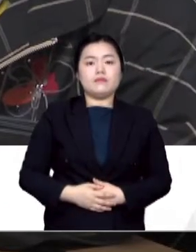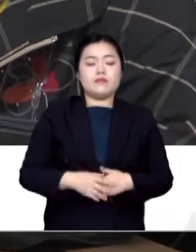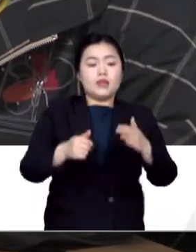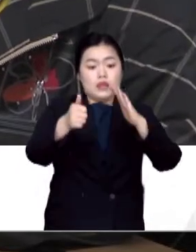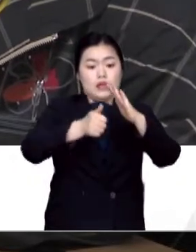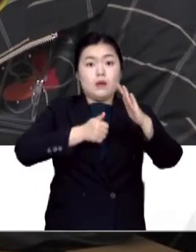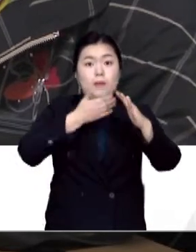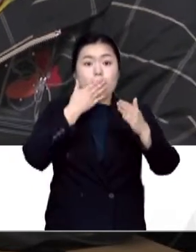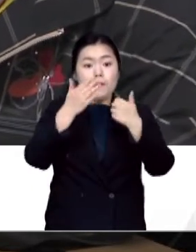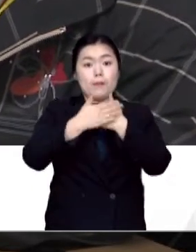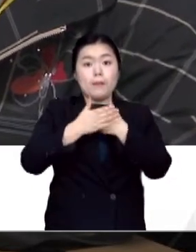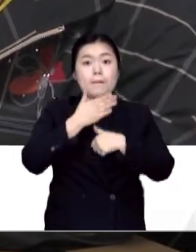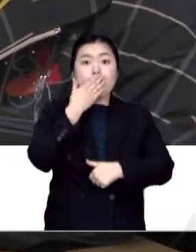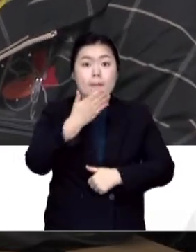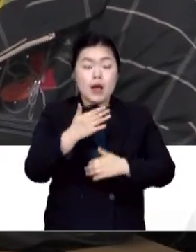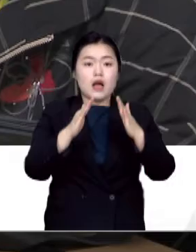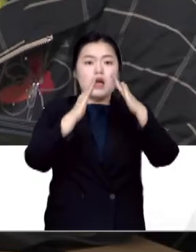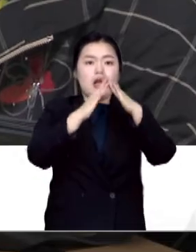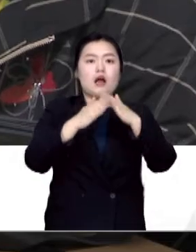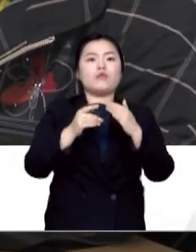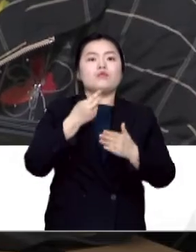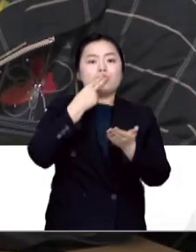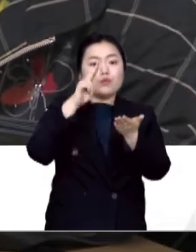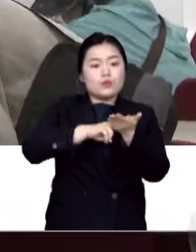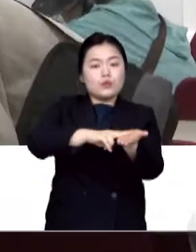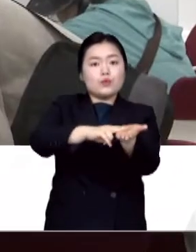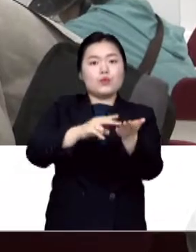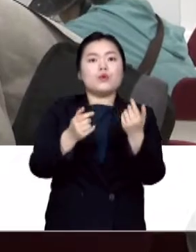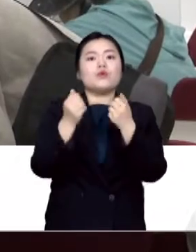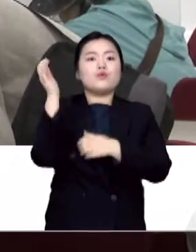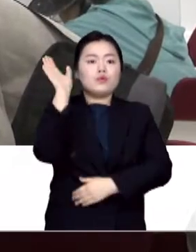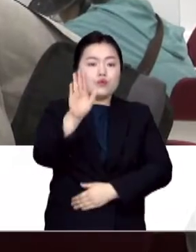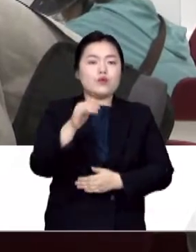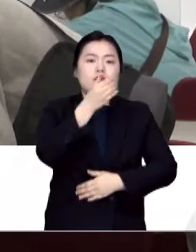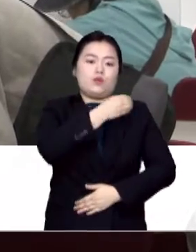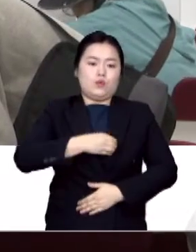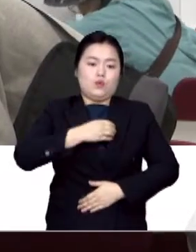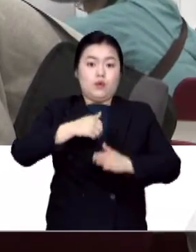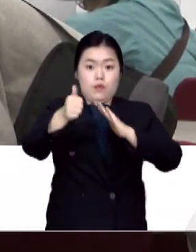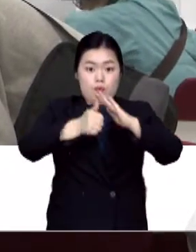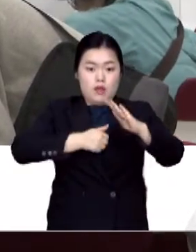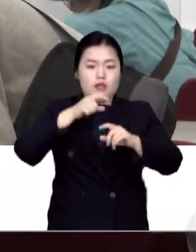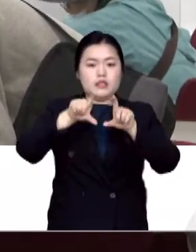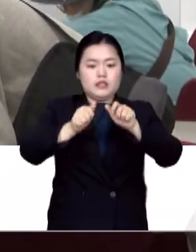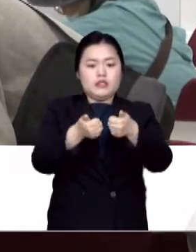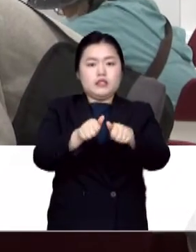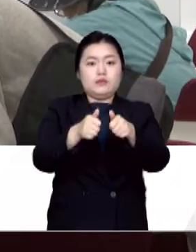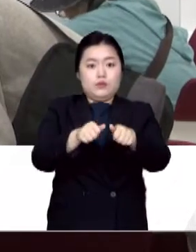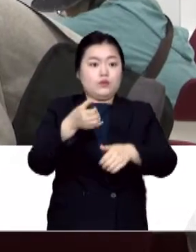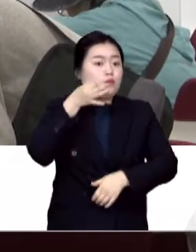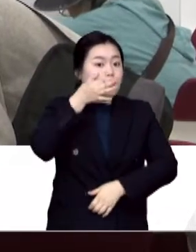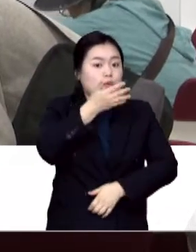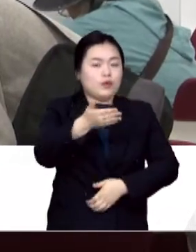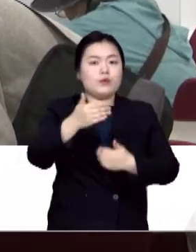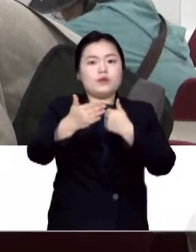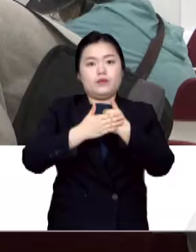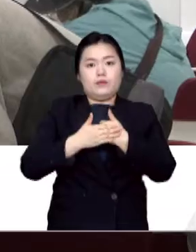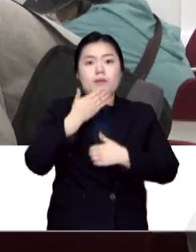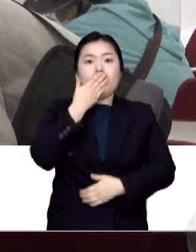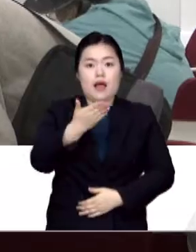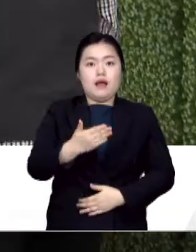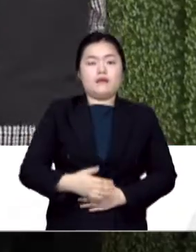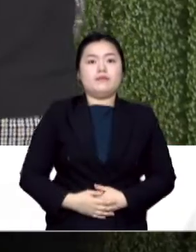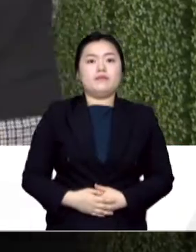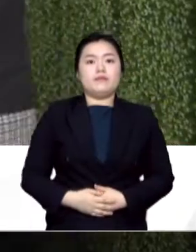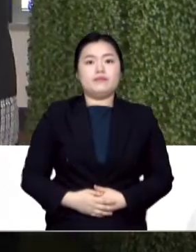가구는 우편이나 문자로 통보받은 날짜에 거주지 동행정복지센터를 방문해 신분증을 제시한 후 지원금을 수령하시면